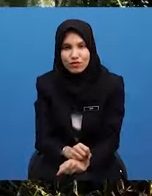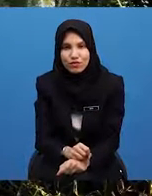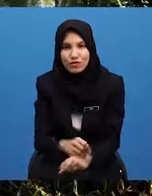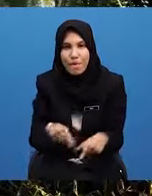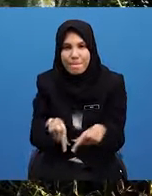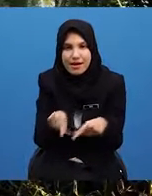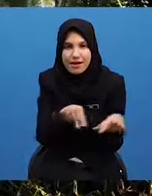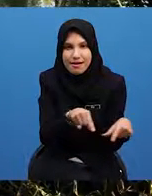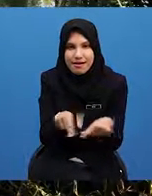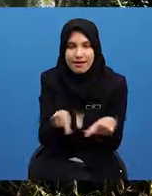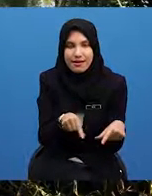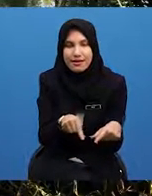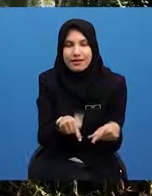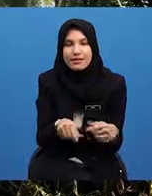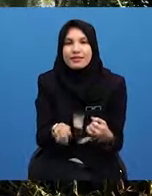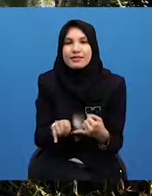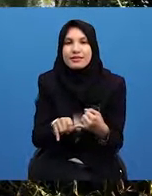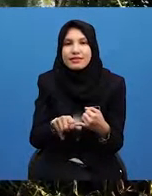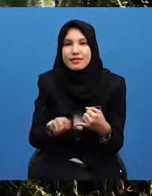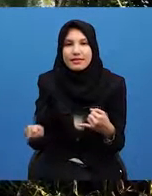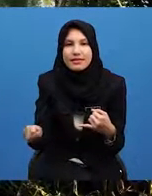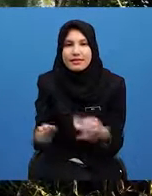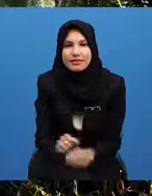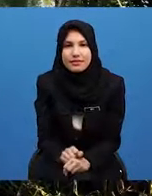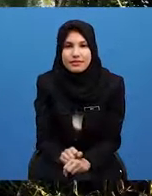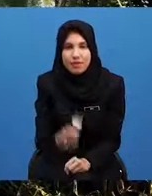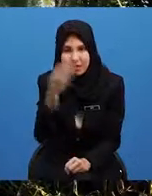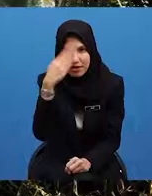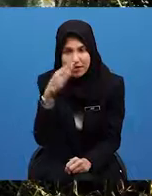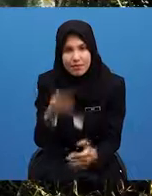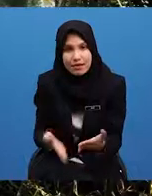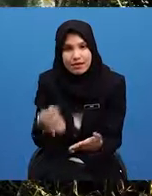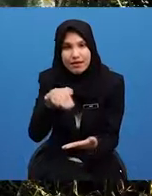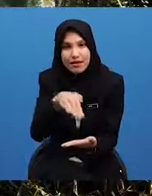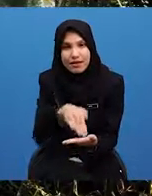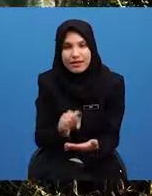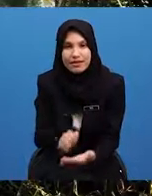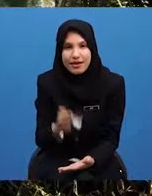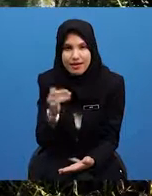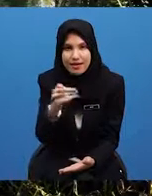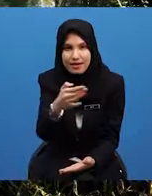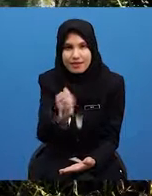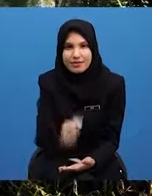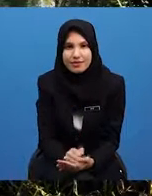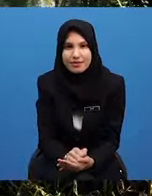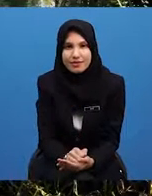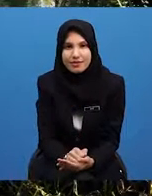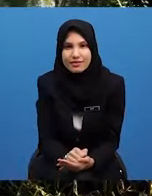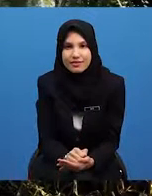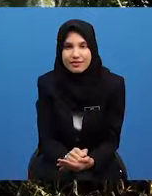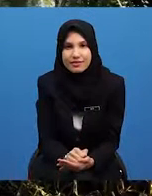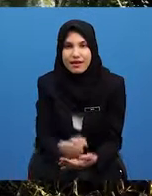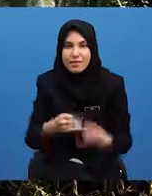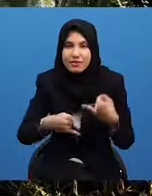menggerakkan tali tangsi bagi menaikkan ikan yang